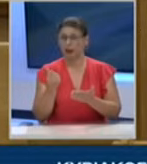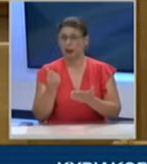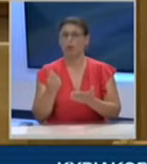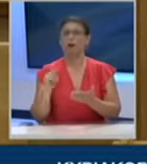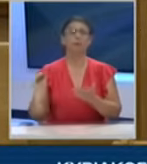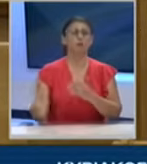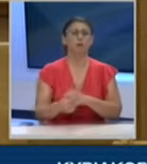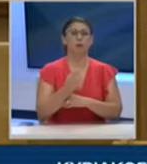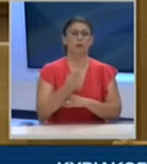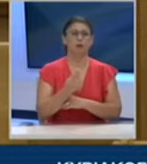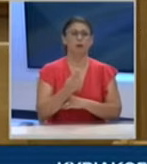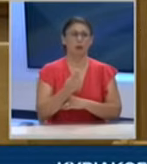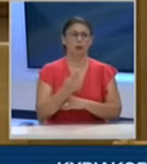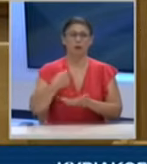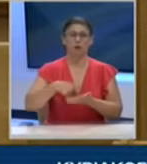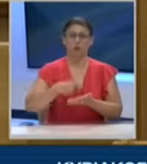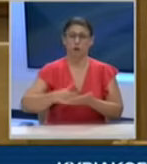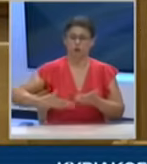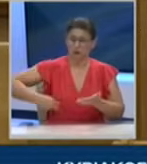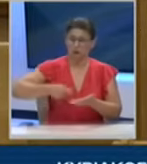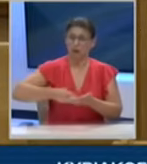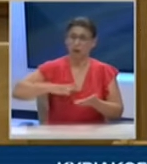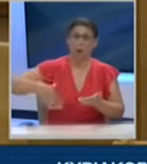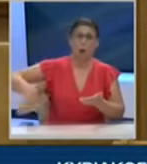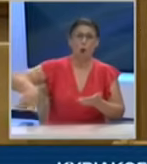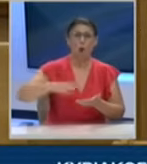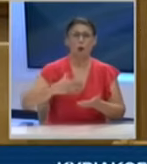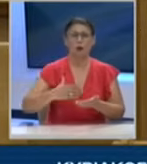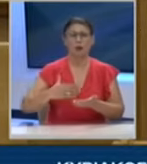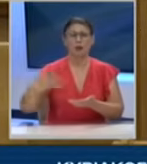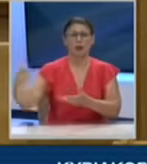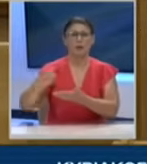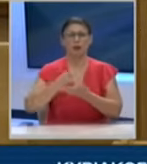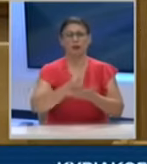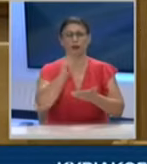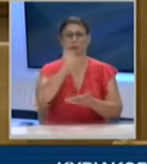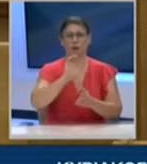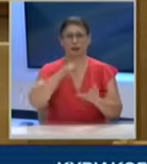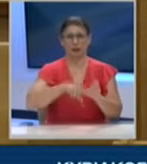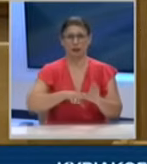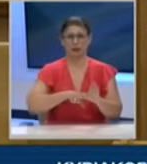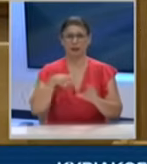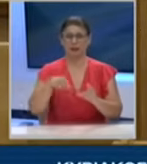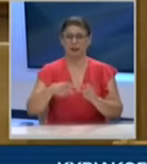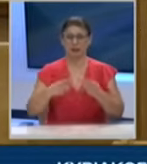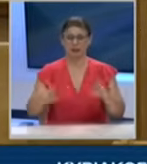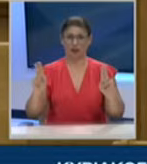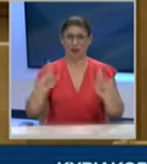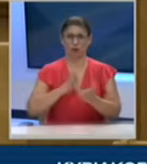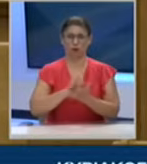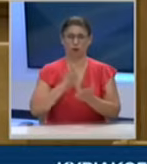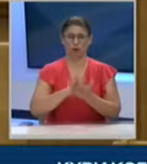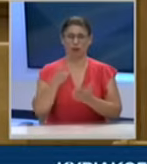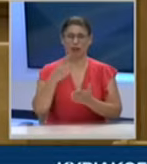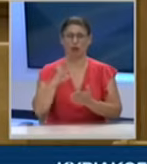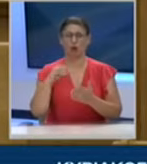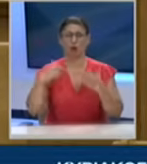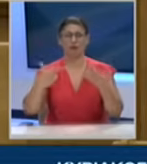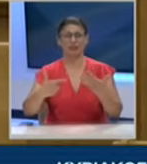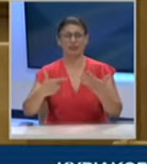που προέρχεται από τους φόρους που πληρώνει ο λαός, αλλά και από τα κονδύλια της Ευρωπαϊκής Ενώσεως. Στην κατάταξη ελευθερία του τύπου βυθίστηκε στην 107